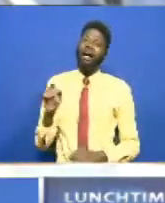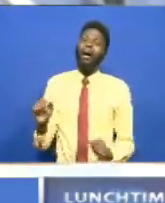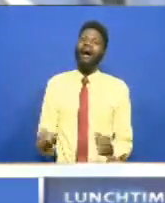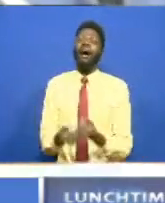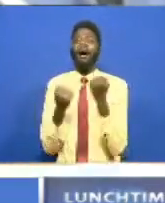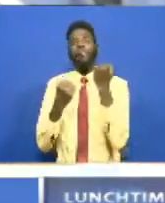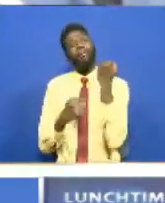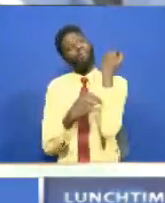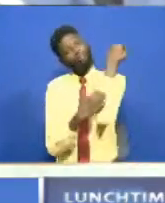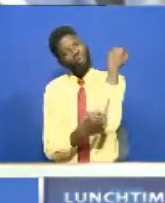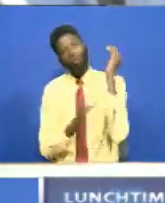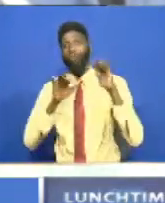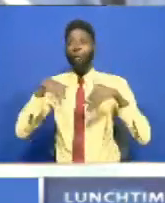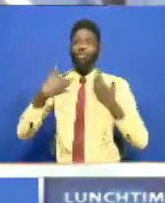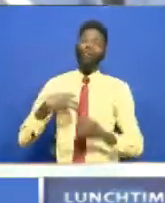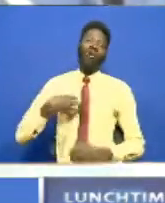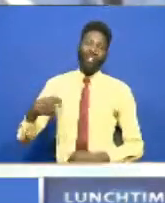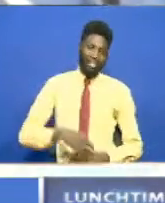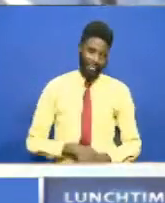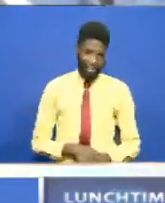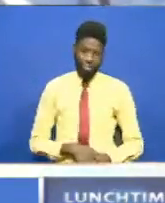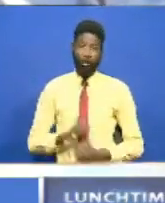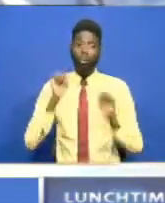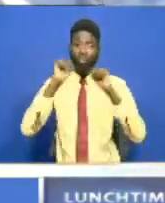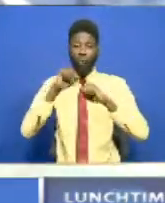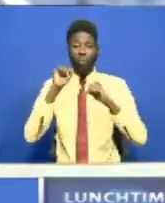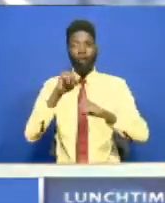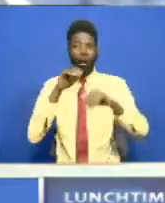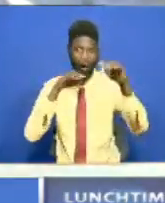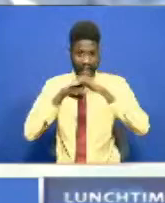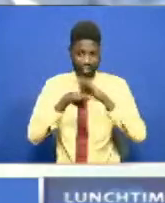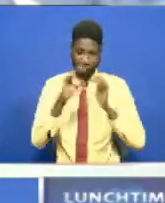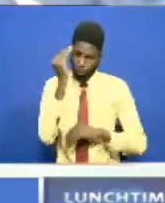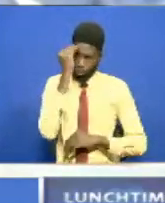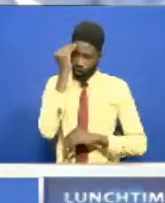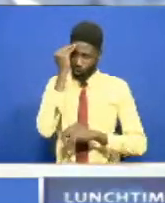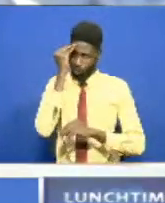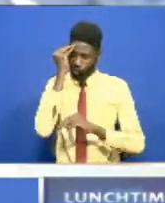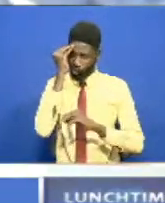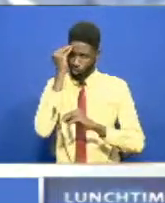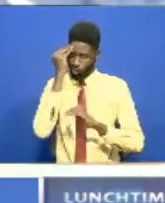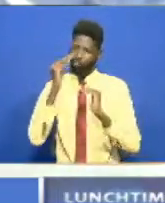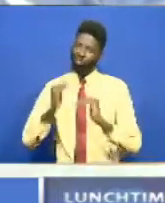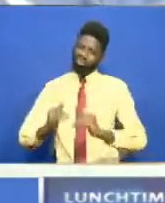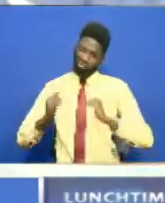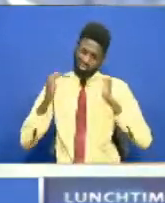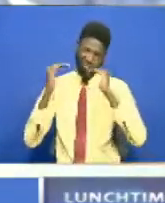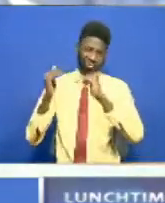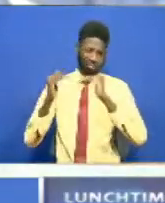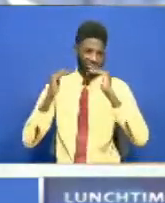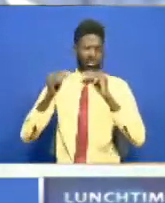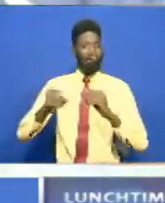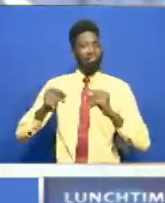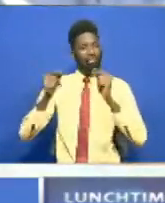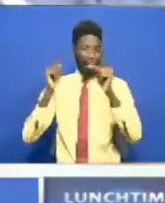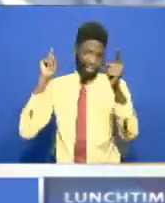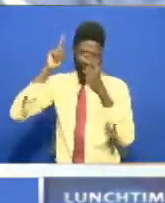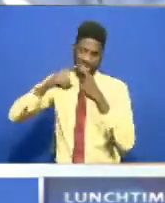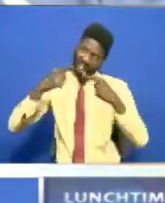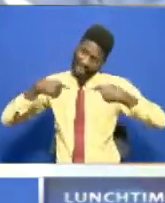mapato, kwenda kusoma mpaka kule anaweza kupikia